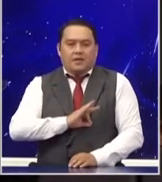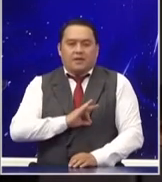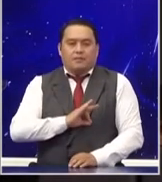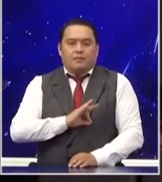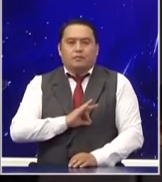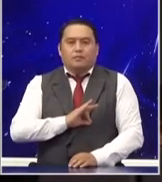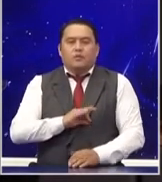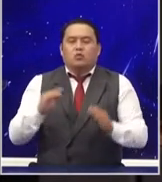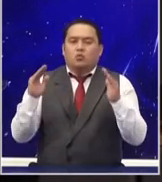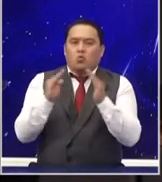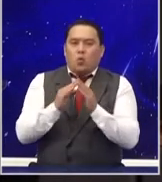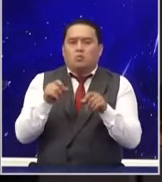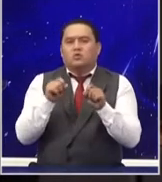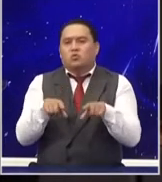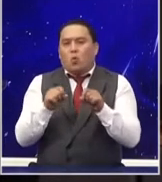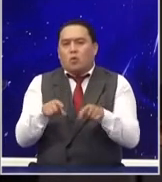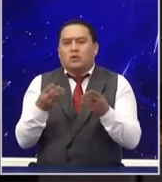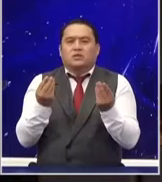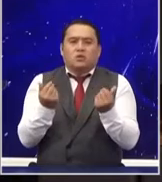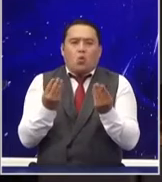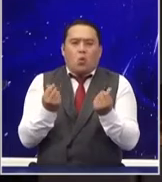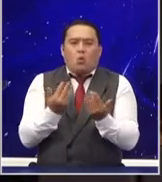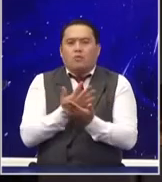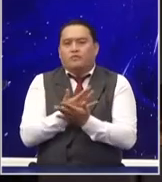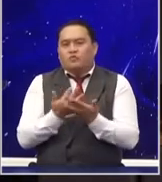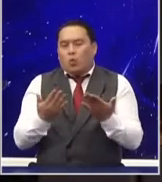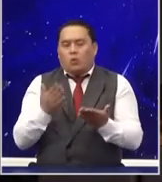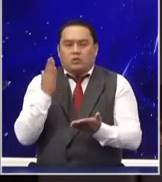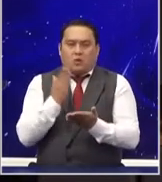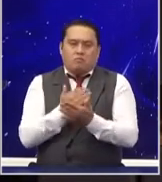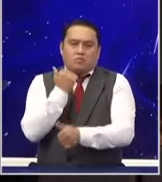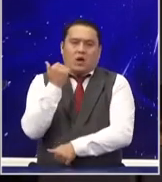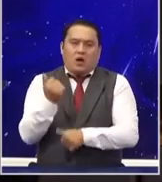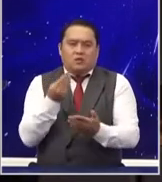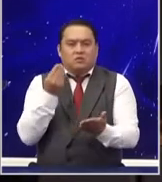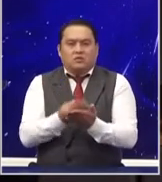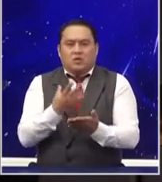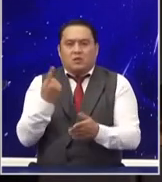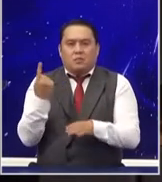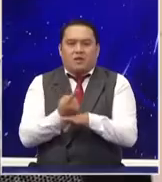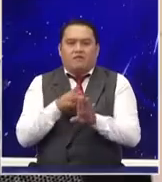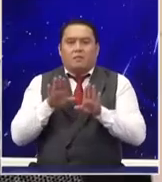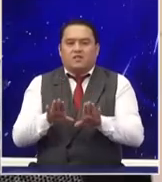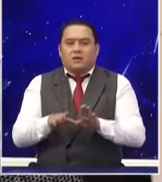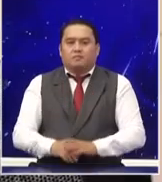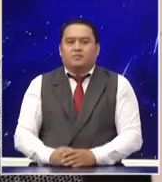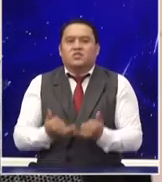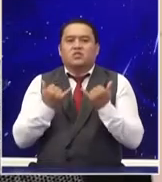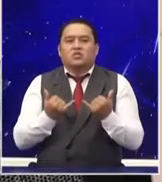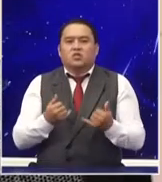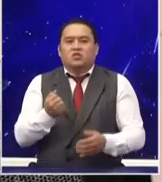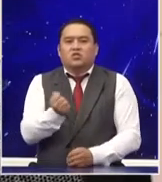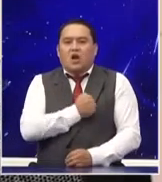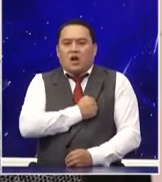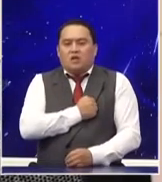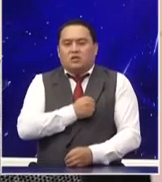И недвижимость, и золотом, и деньгами. Все это у них, это материальные ценности на первом месте. Сейчас она жалеет о